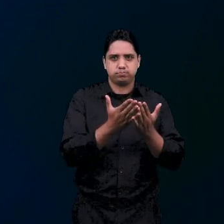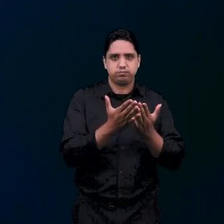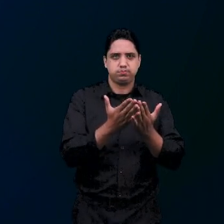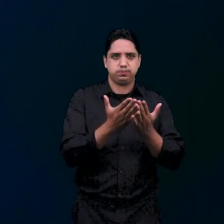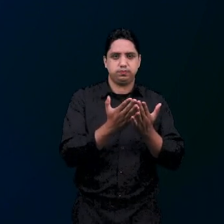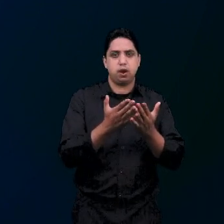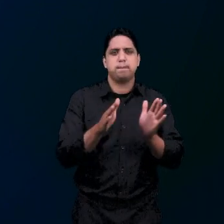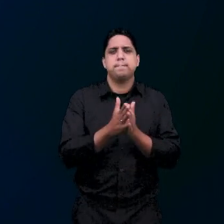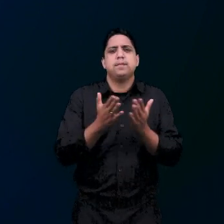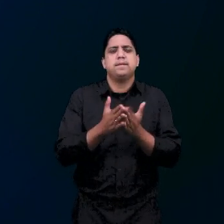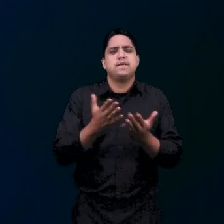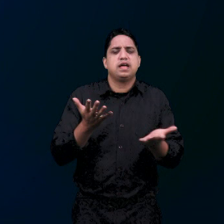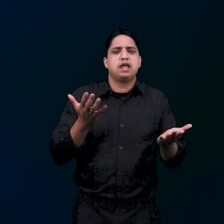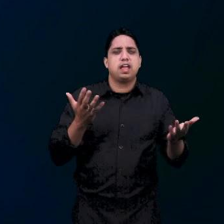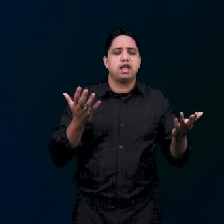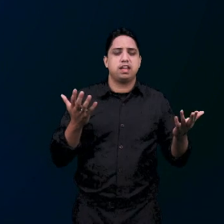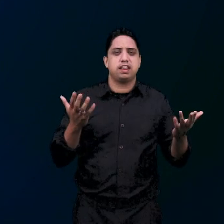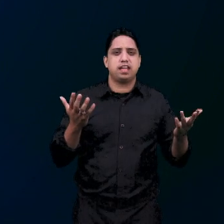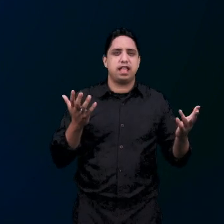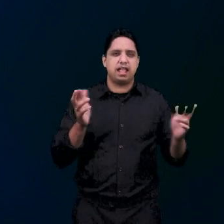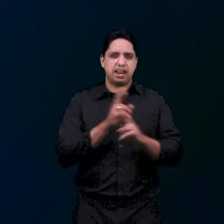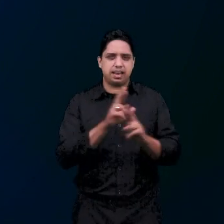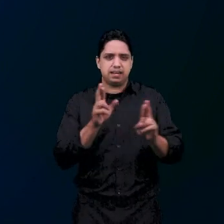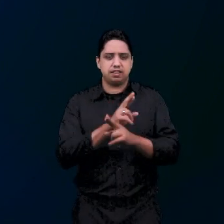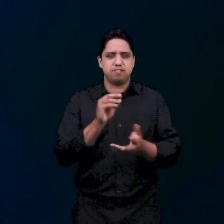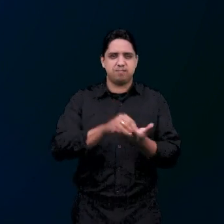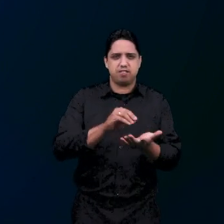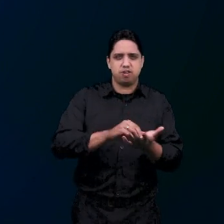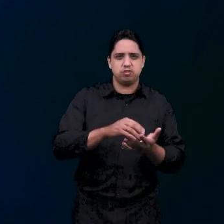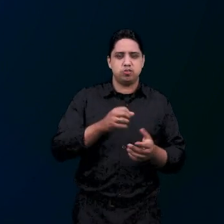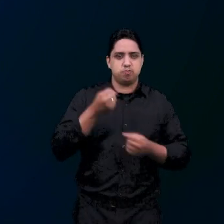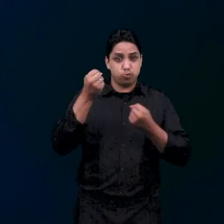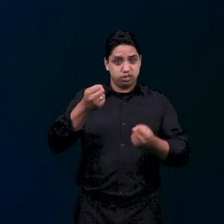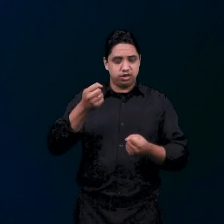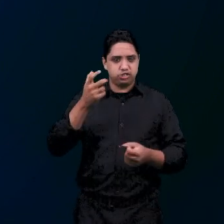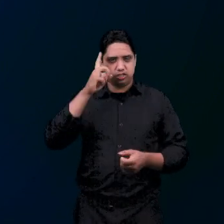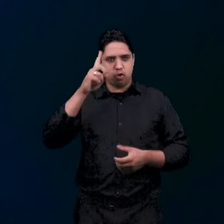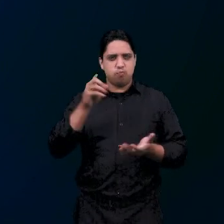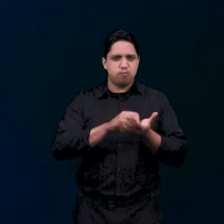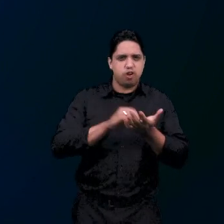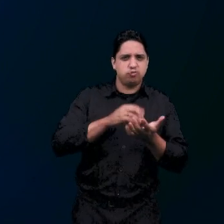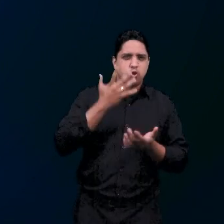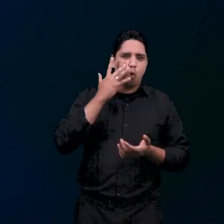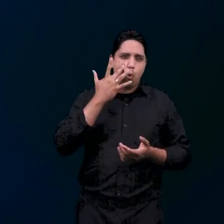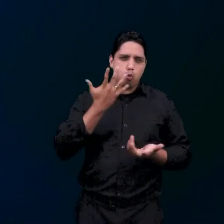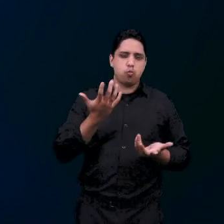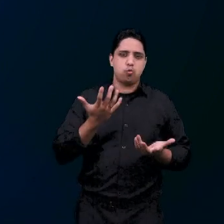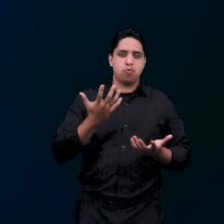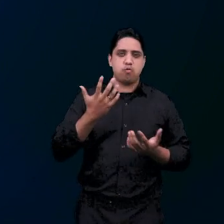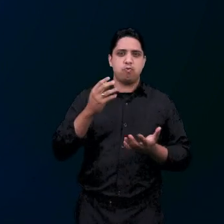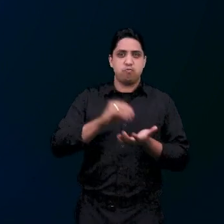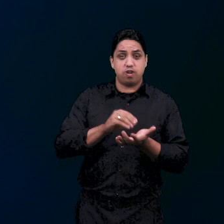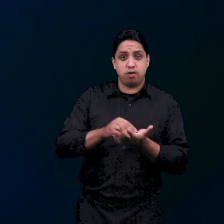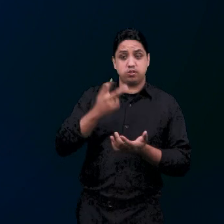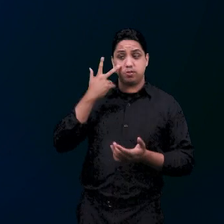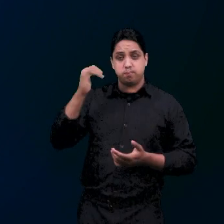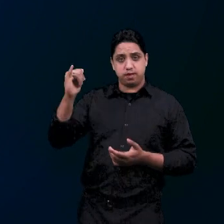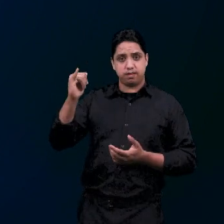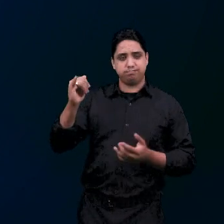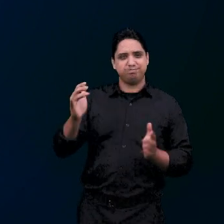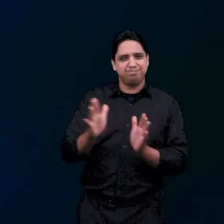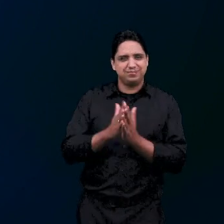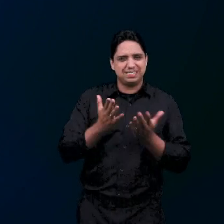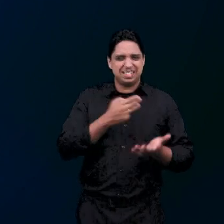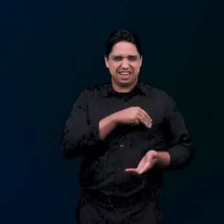Cela porte un rapport avec le manque du pouvoir de Dieu, manque du Père, le rejet au Père, misérable